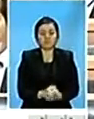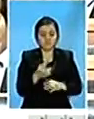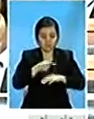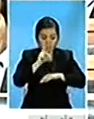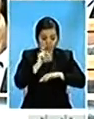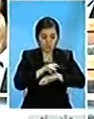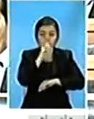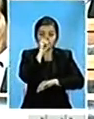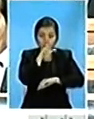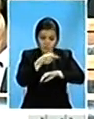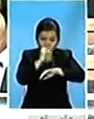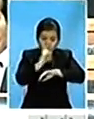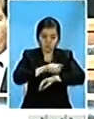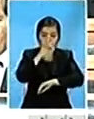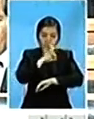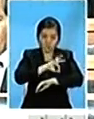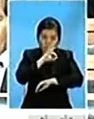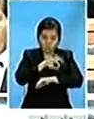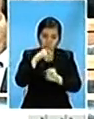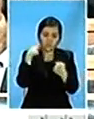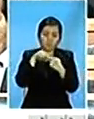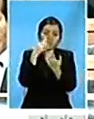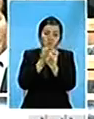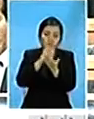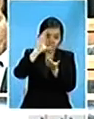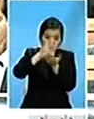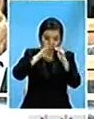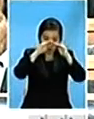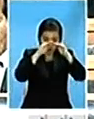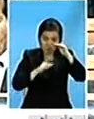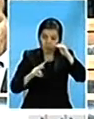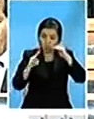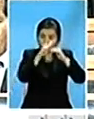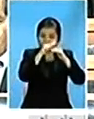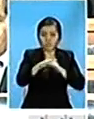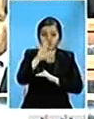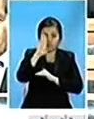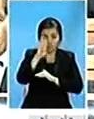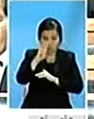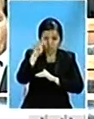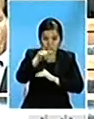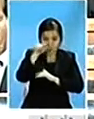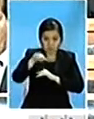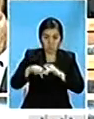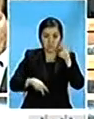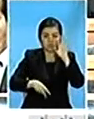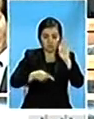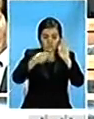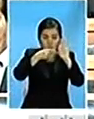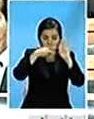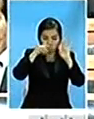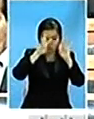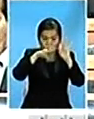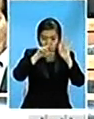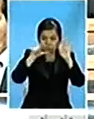ไปแล้วว่าผมเป็นห่วงการใช้เงินงบประมาณครับผมขอตัด 4% เป็นเงิน 96,000 ล้านบาทครับตัวอย่างหนึ่งก็คือการ